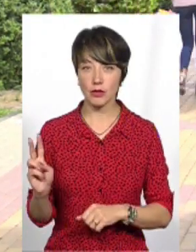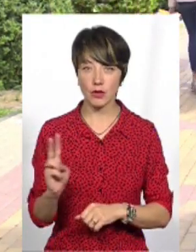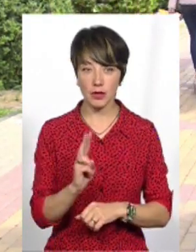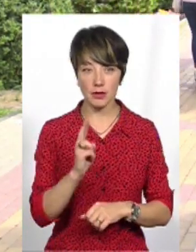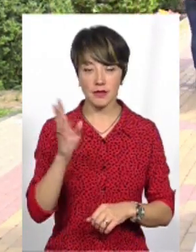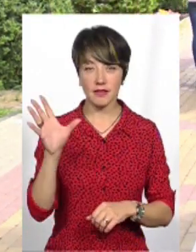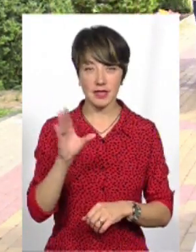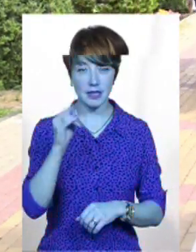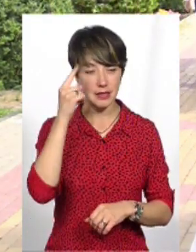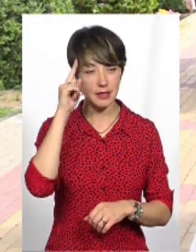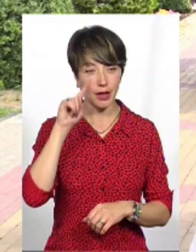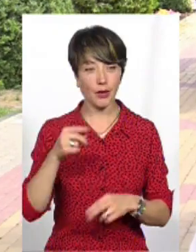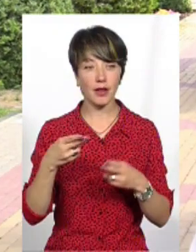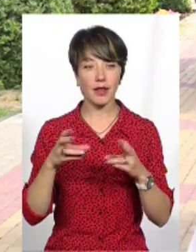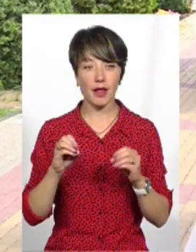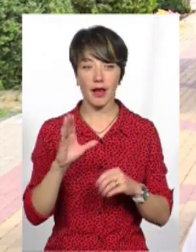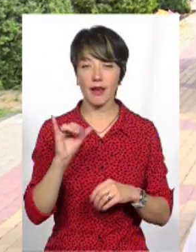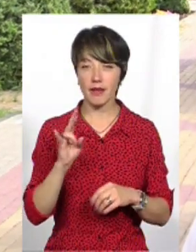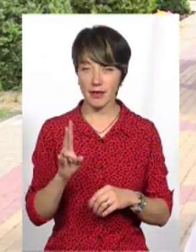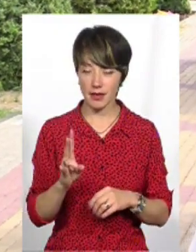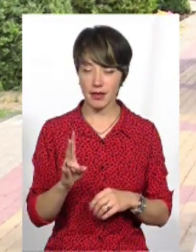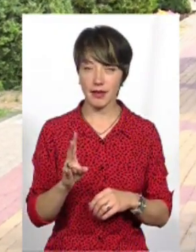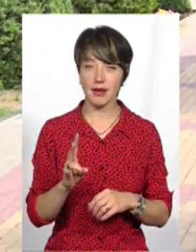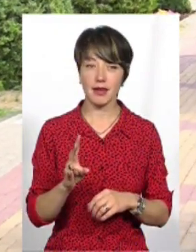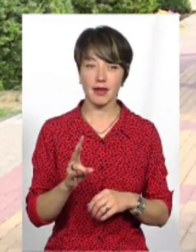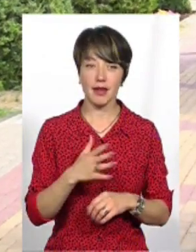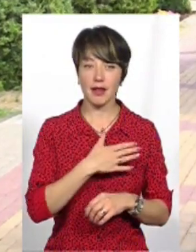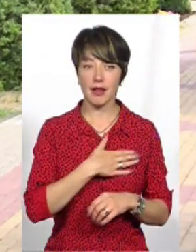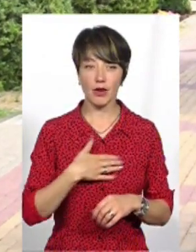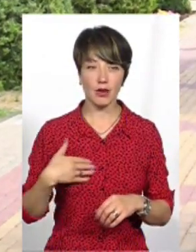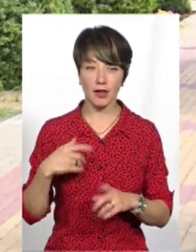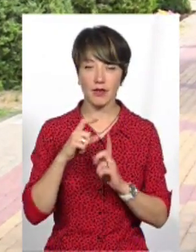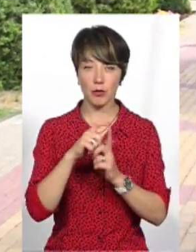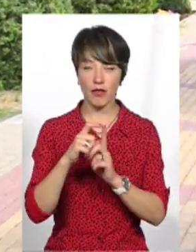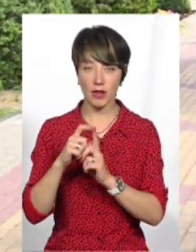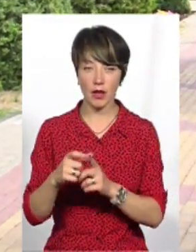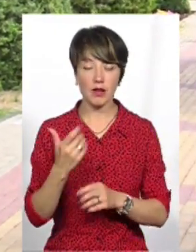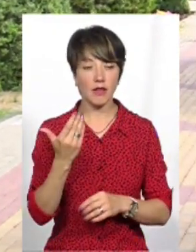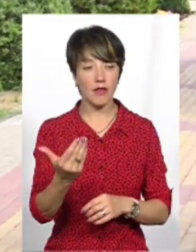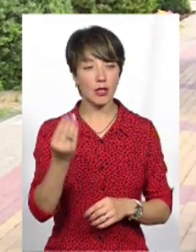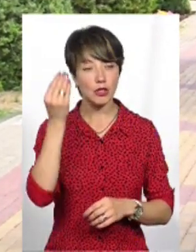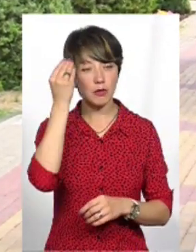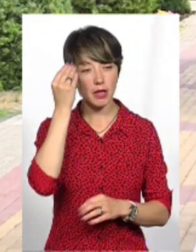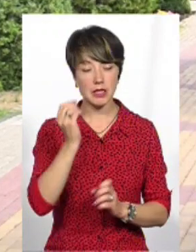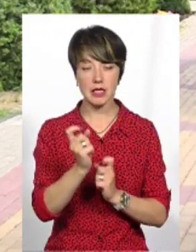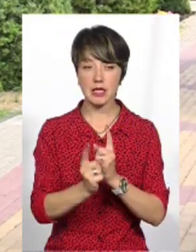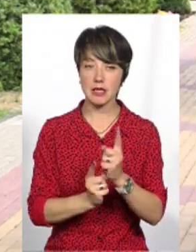він. Теж багато хто знає, хоча не хочуть давати відповідь. Тому ваше бачення зміни